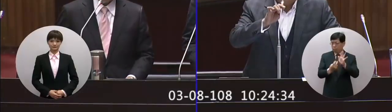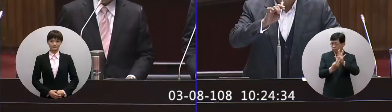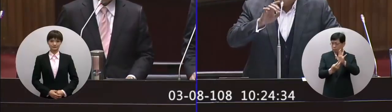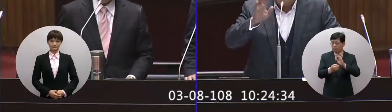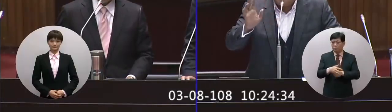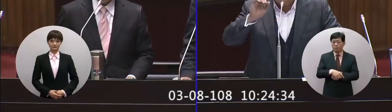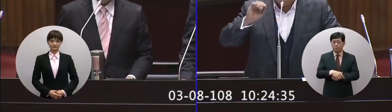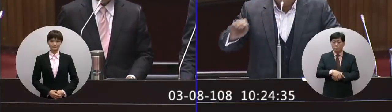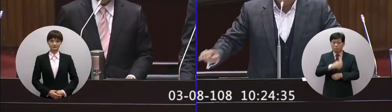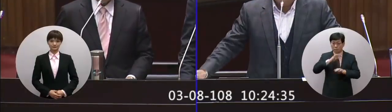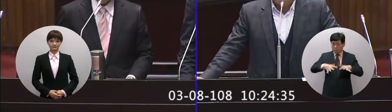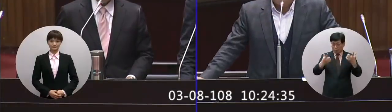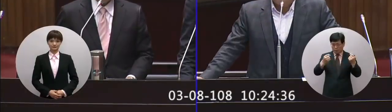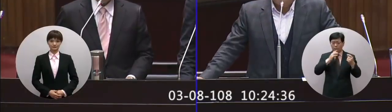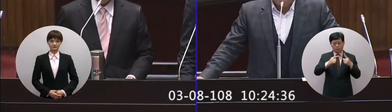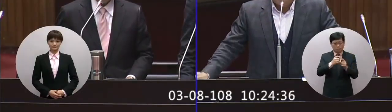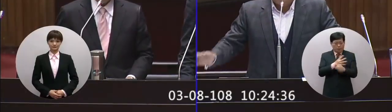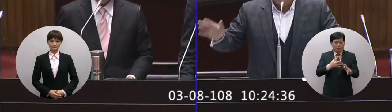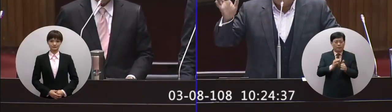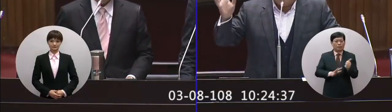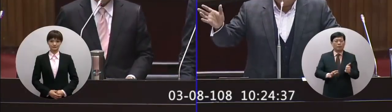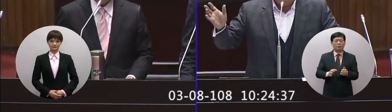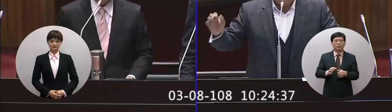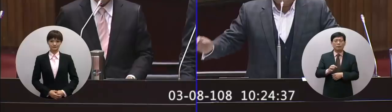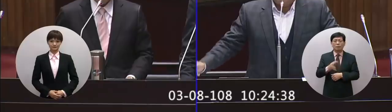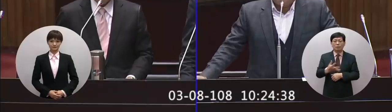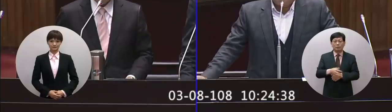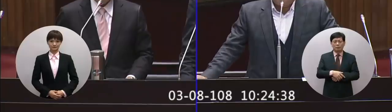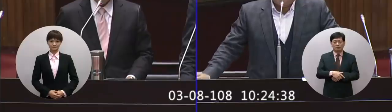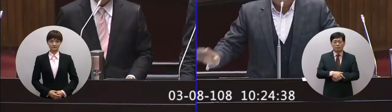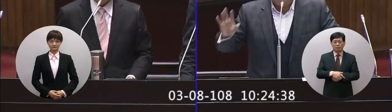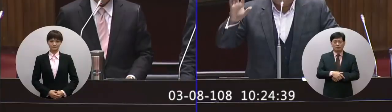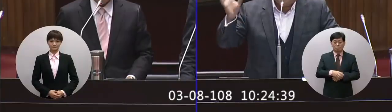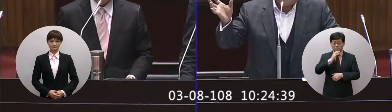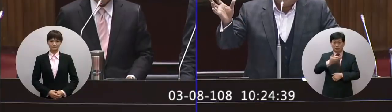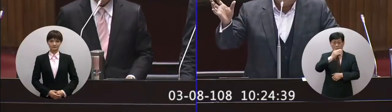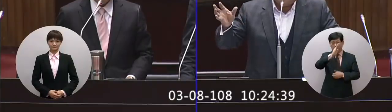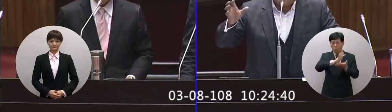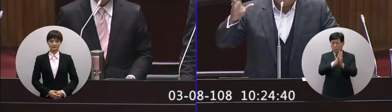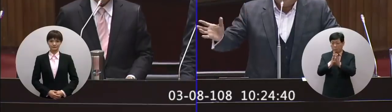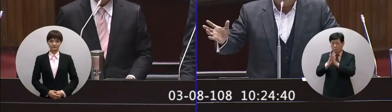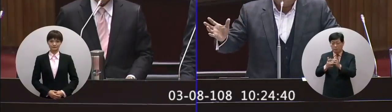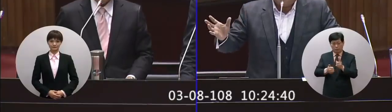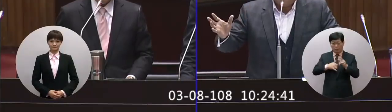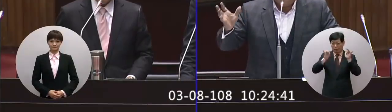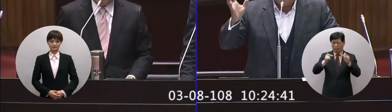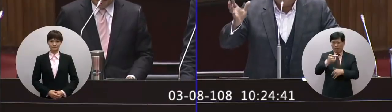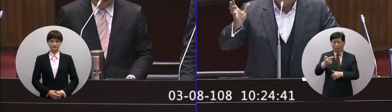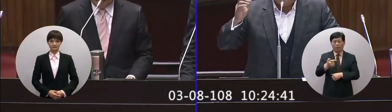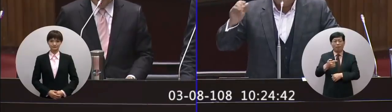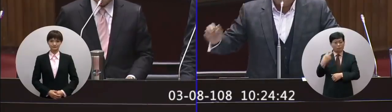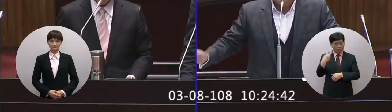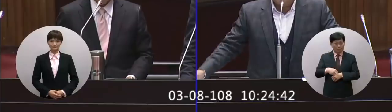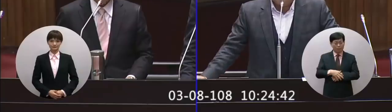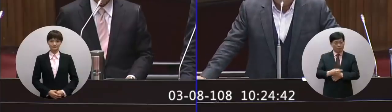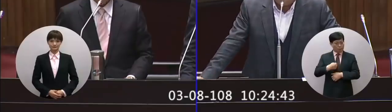啦，淹水也可以说是人祸。除了这个因为这个气候变迁啊，这个急降雨之外，重